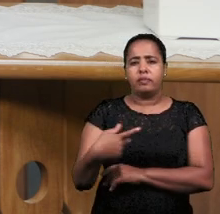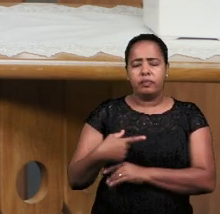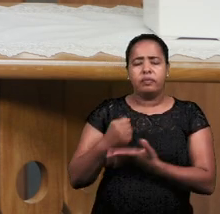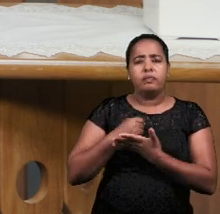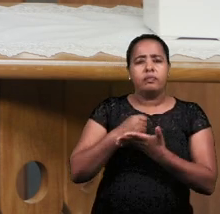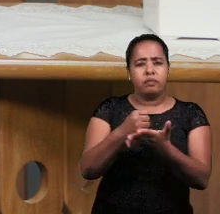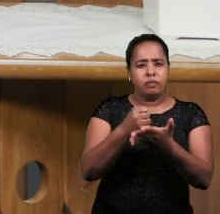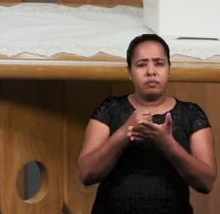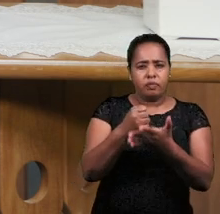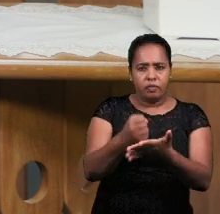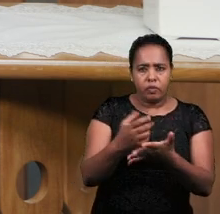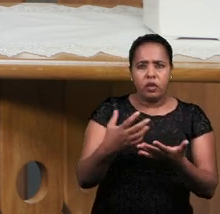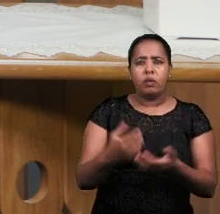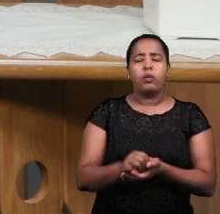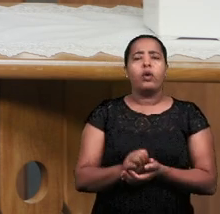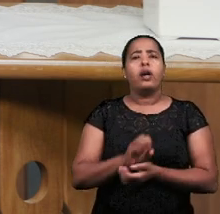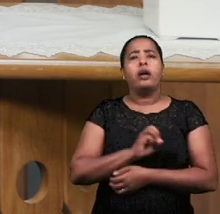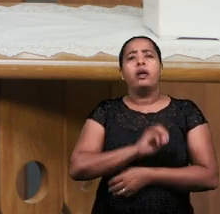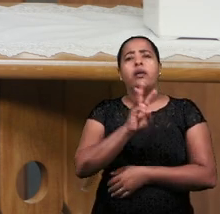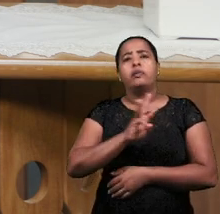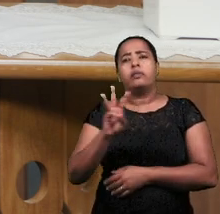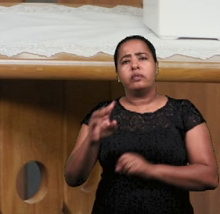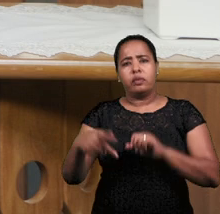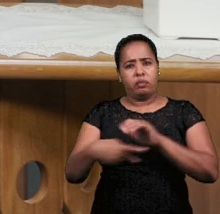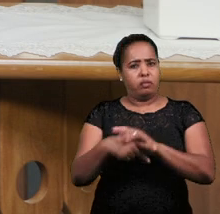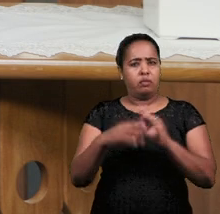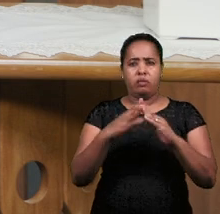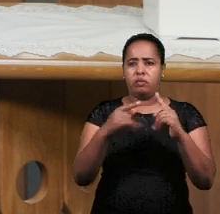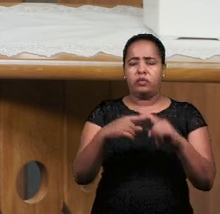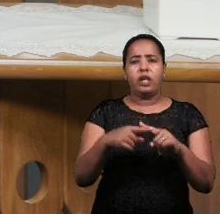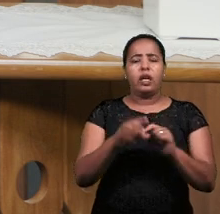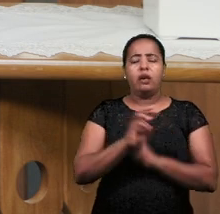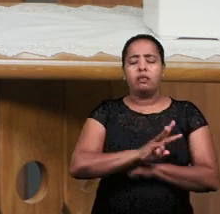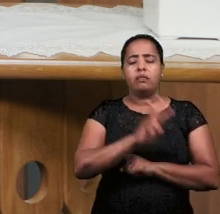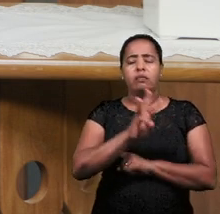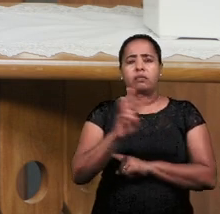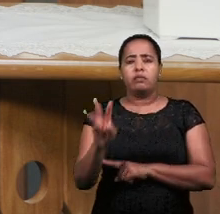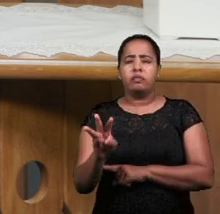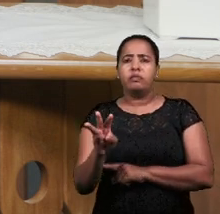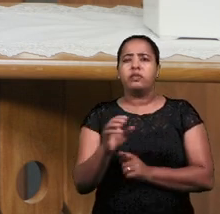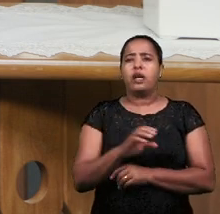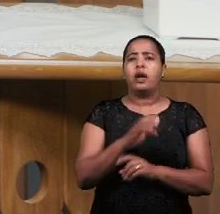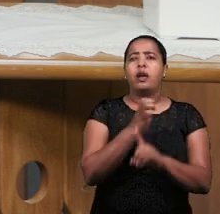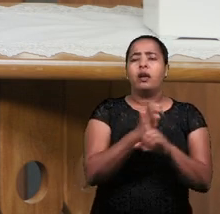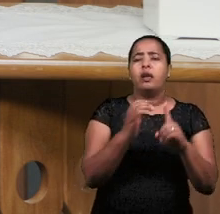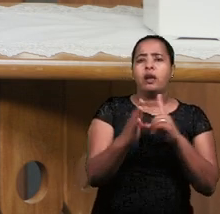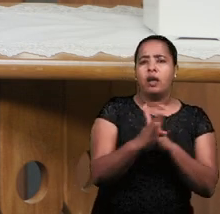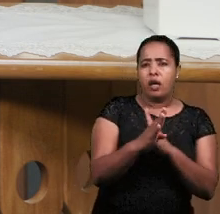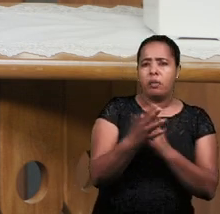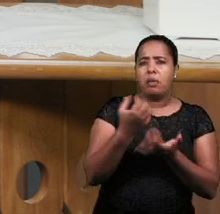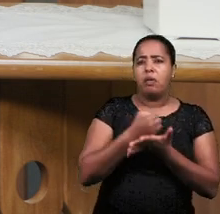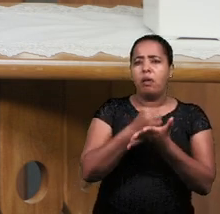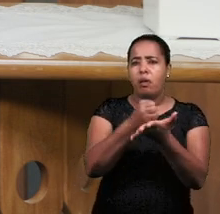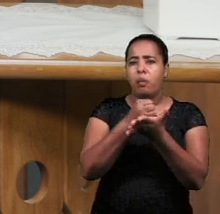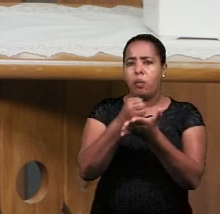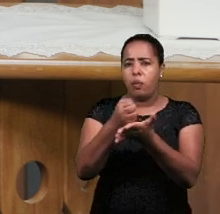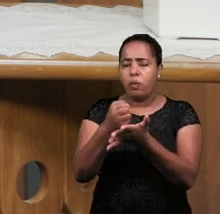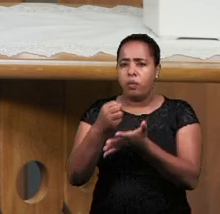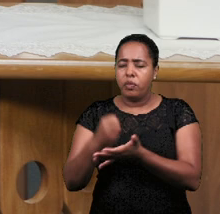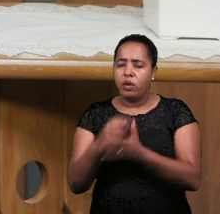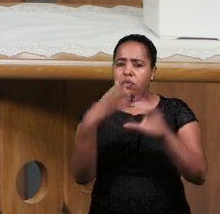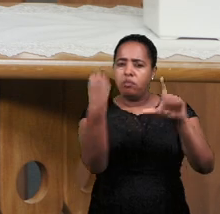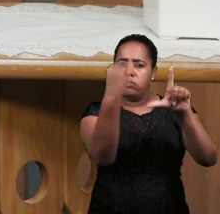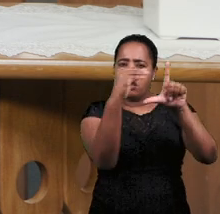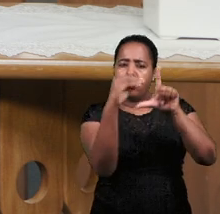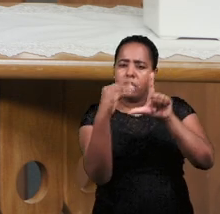les contributions. Nous avons les sites de l'Église. Dans le site, vous allez voir les BD, contributions. Vous allez mettre vos